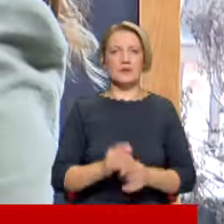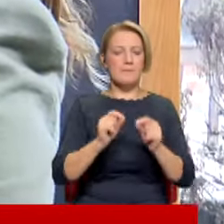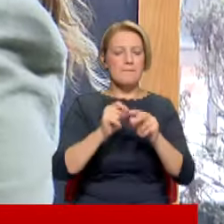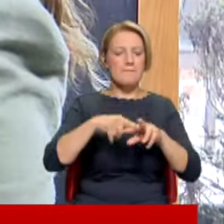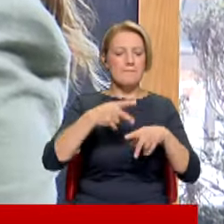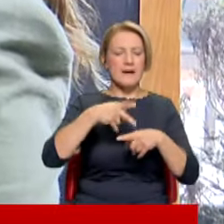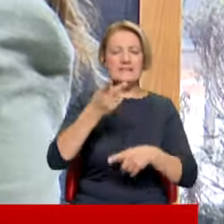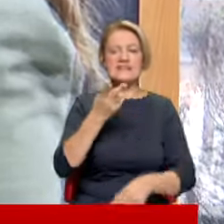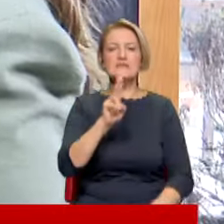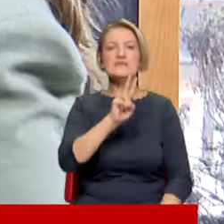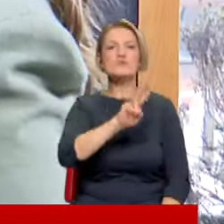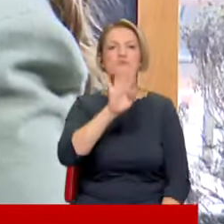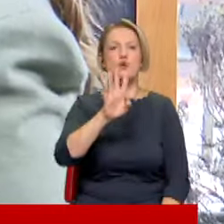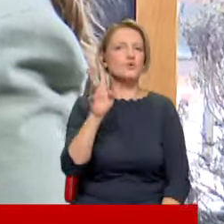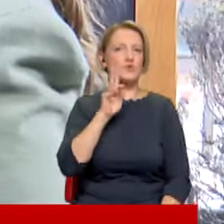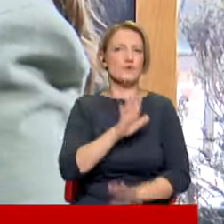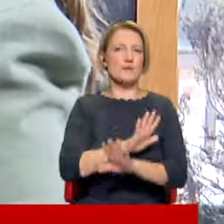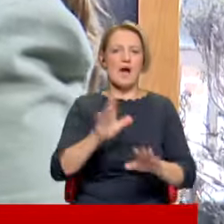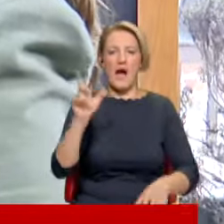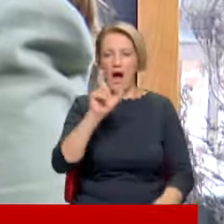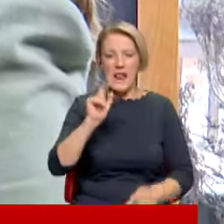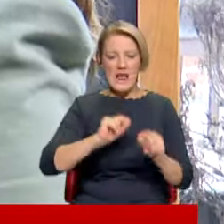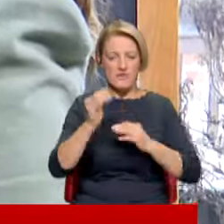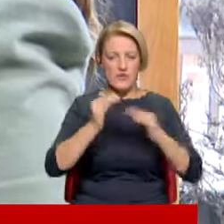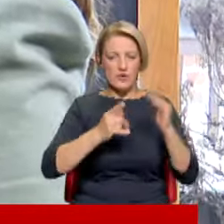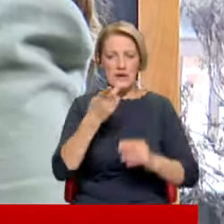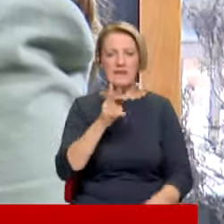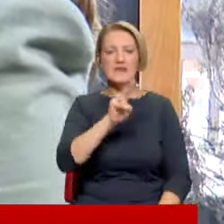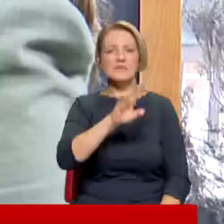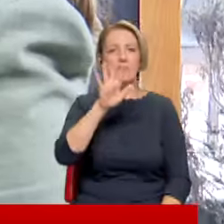2024 sonunda bitecek aylık enflasyon bu